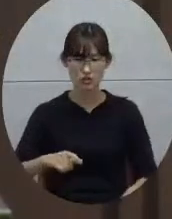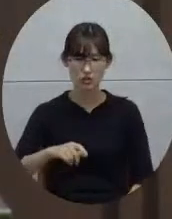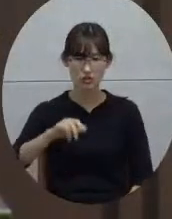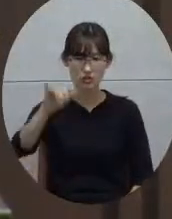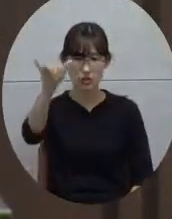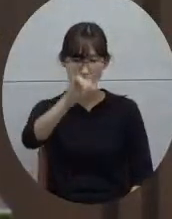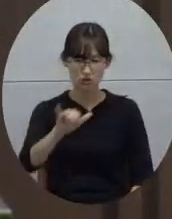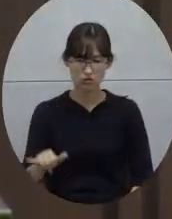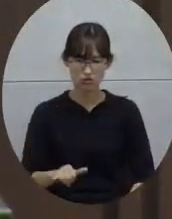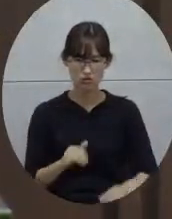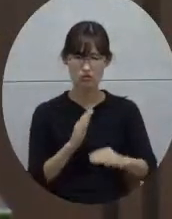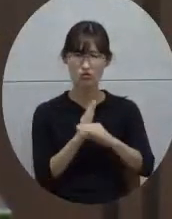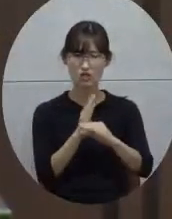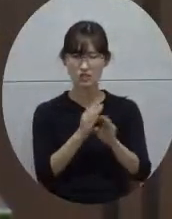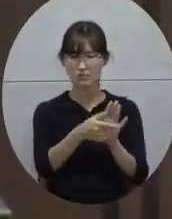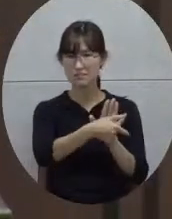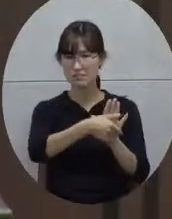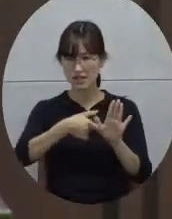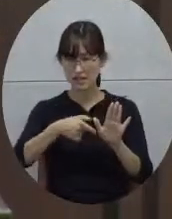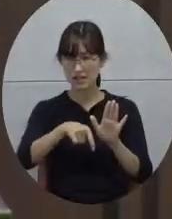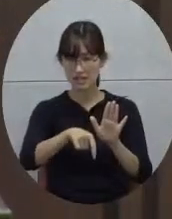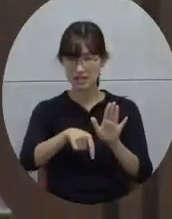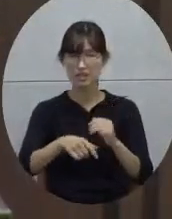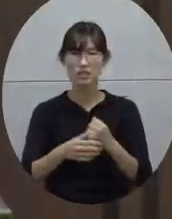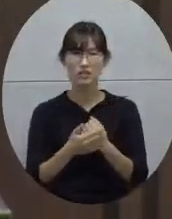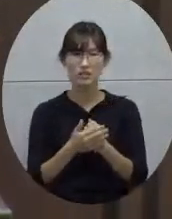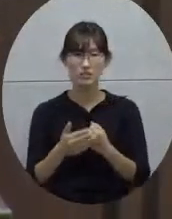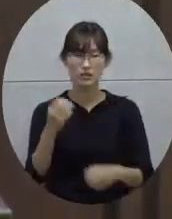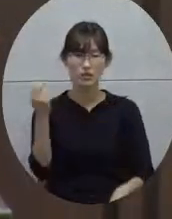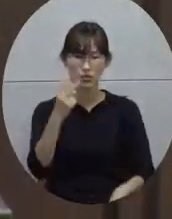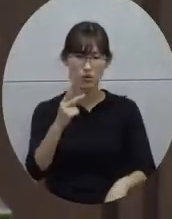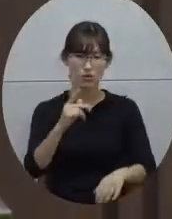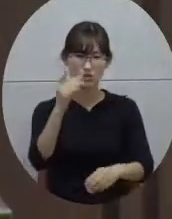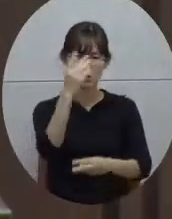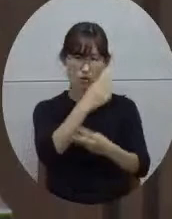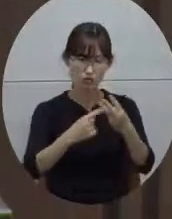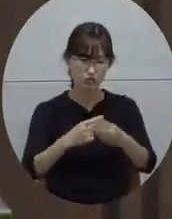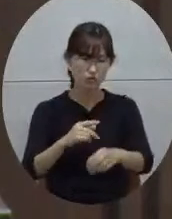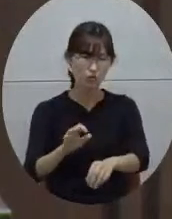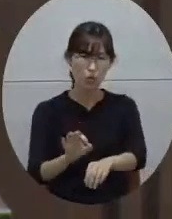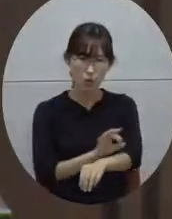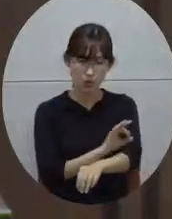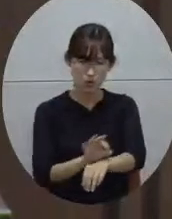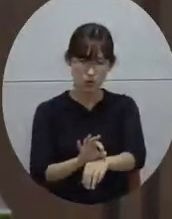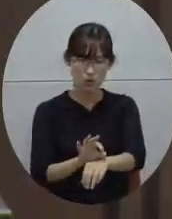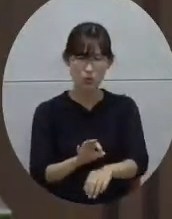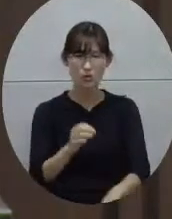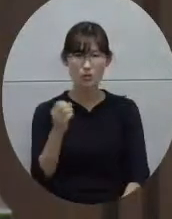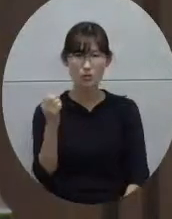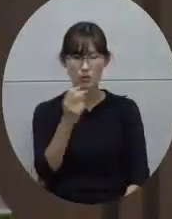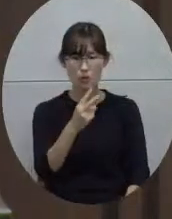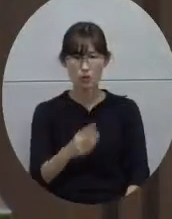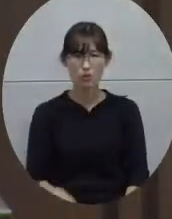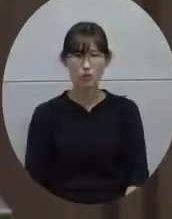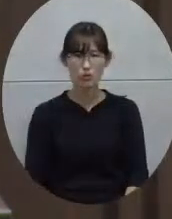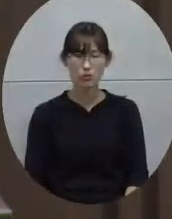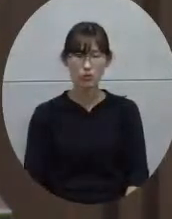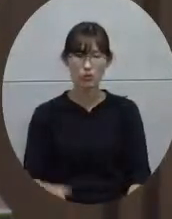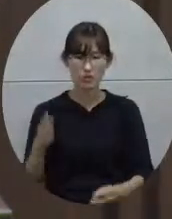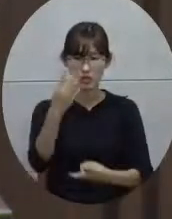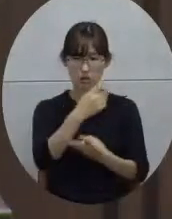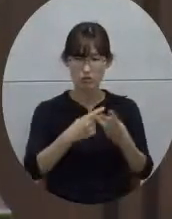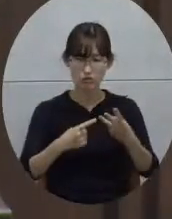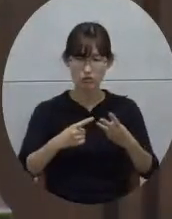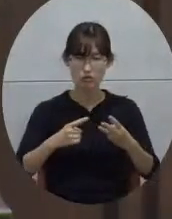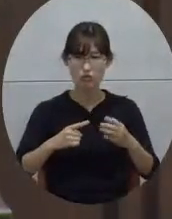있고 유일한 KTX 분기역인 오송역과 중부권 최대 규모의